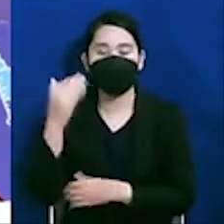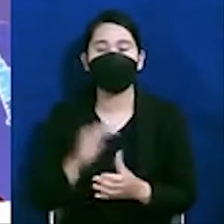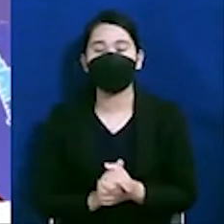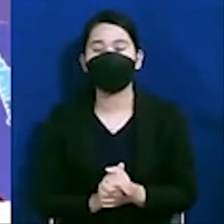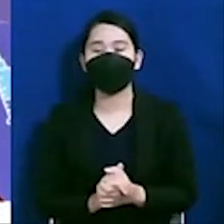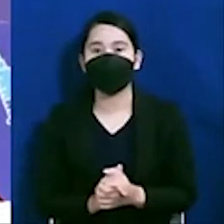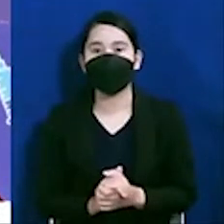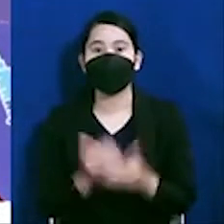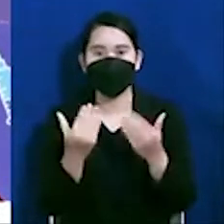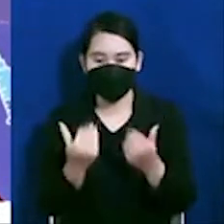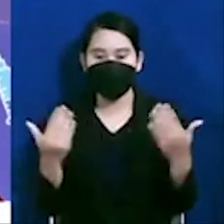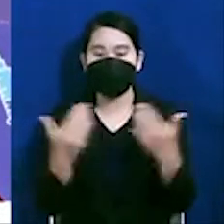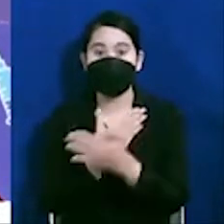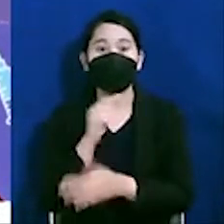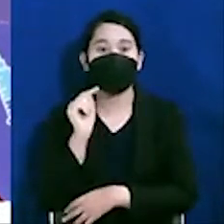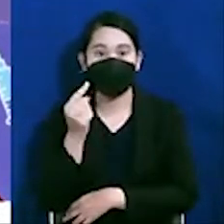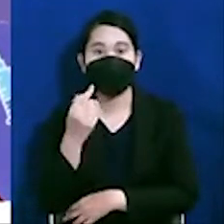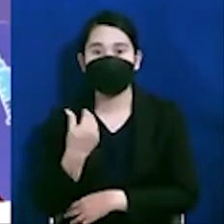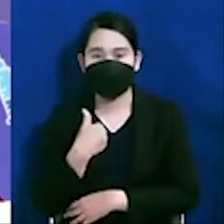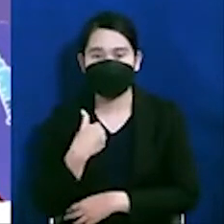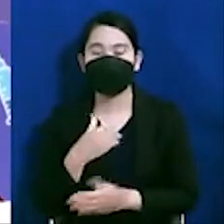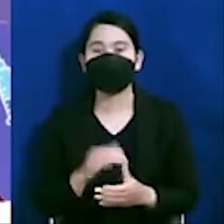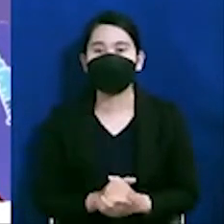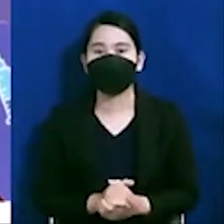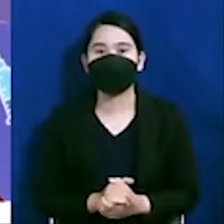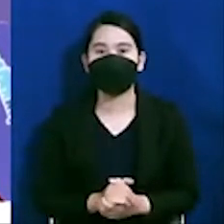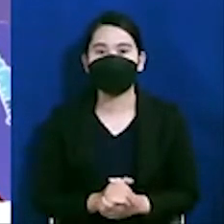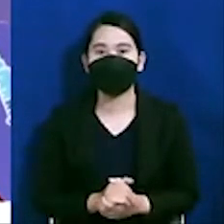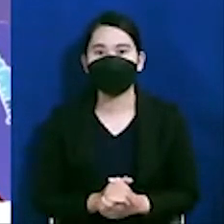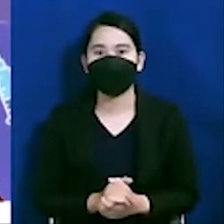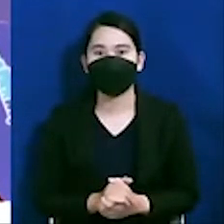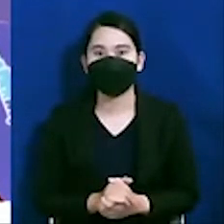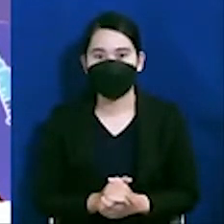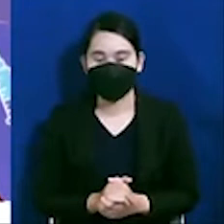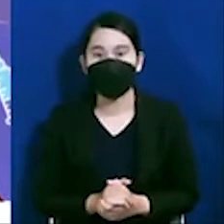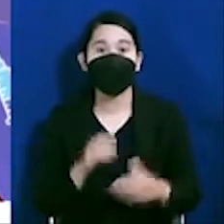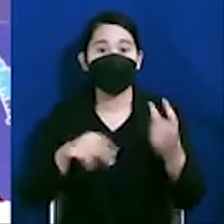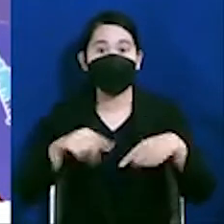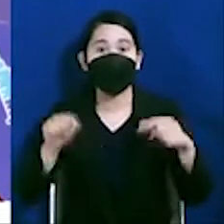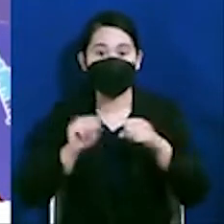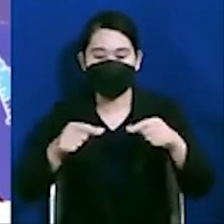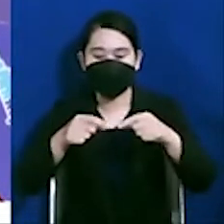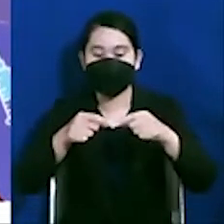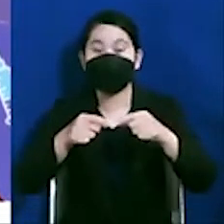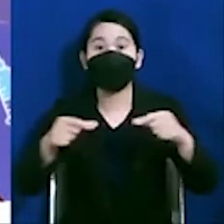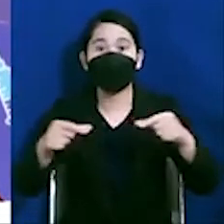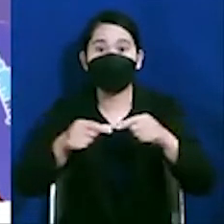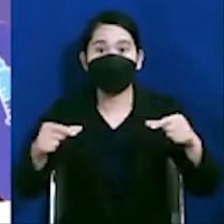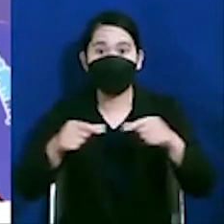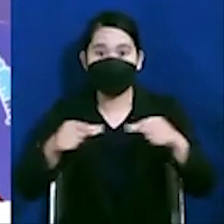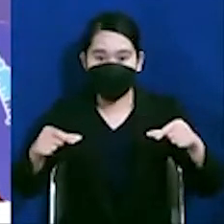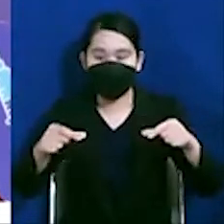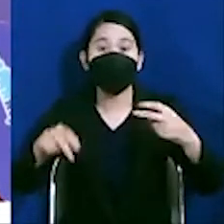สังการการเปลี่ยนไปและก็รวมทั้งการอนุญาตให้ใช้การตรวจชนิดที่เรียกว่าและปิดอะดิเช่นเทสแล้วนะครับซึ่ง